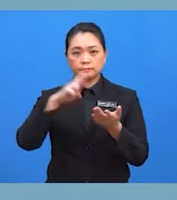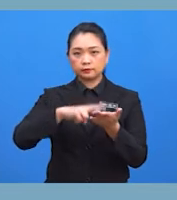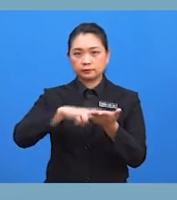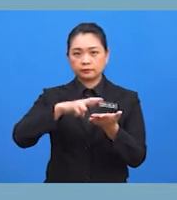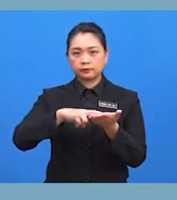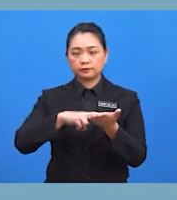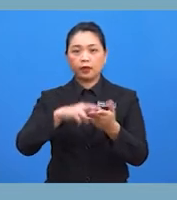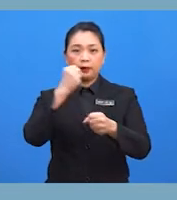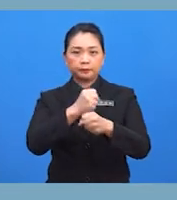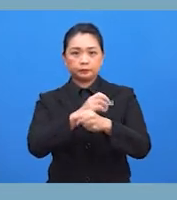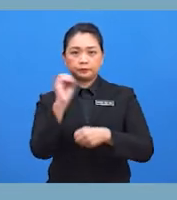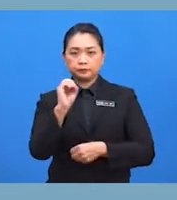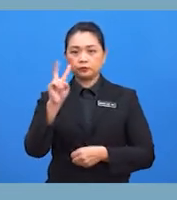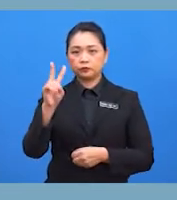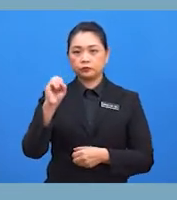7.02 tolak